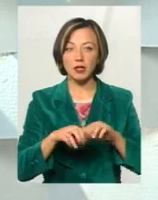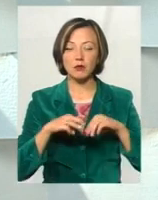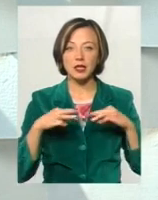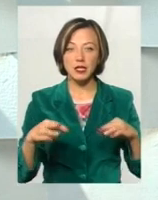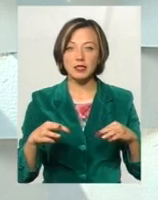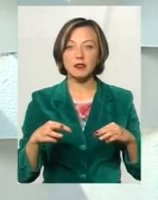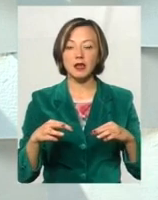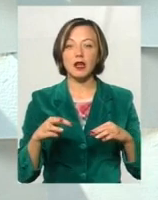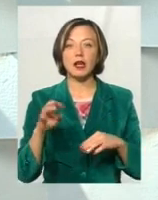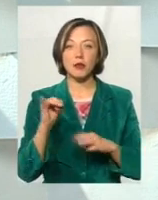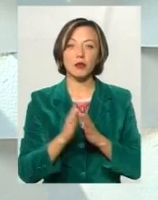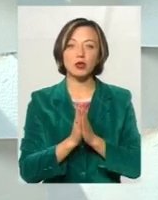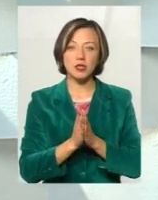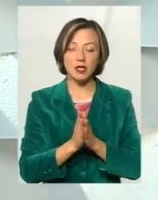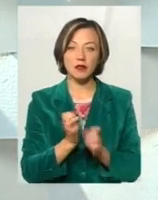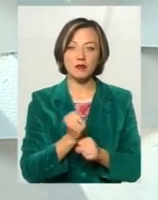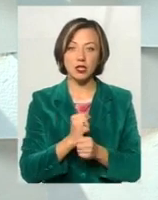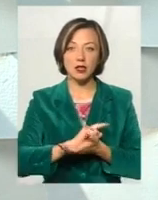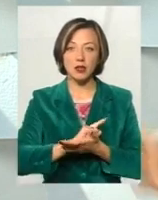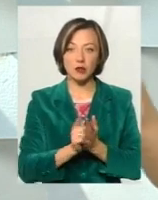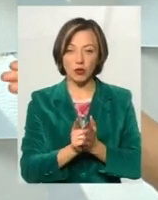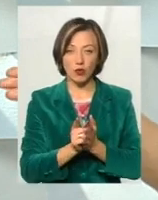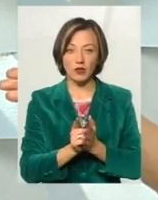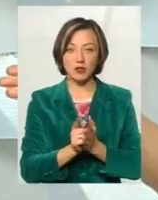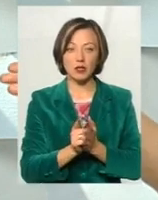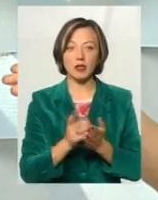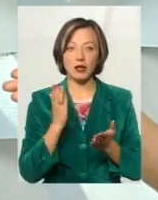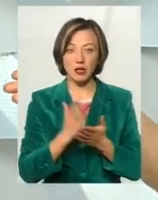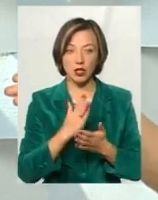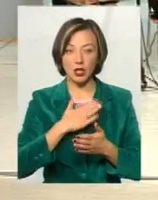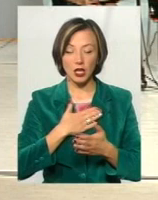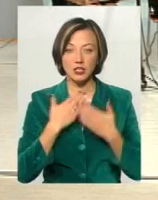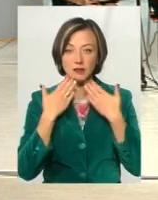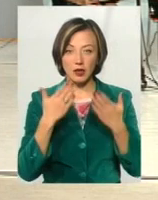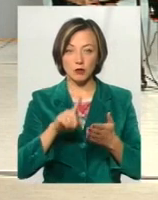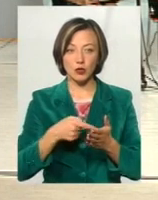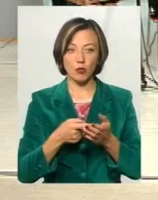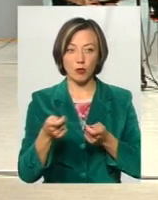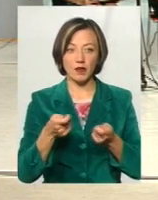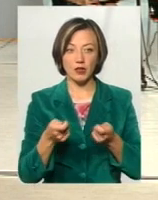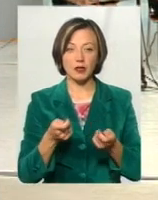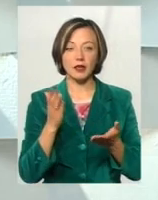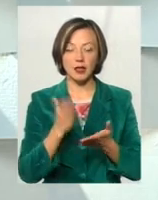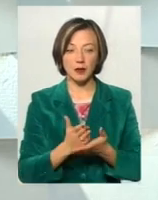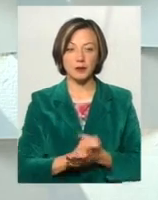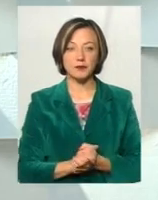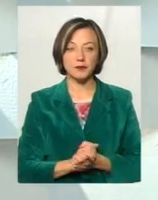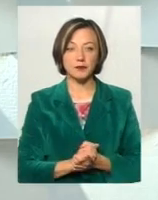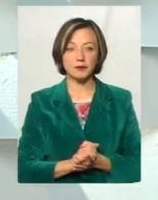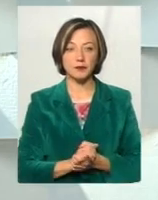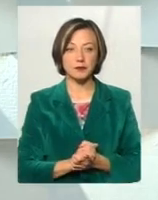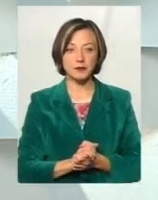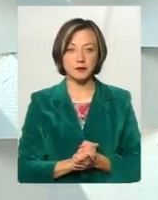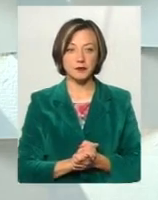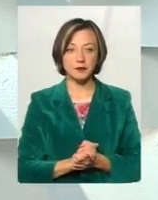міністрів, зазначили і просили вжити негайних термінових. Є наше звернення в міському управлінні? Так. Є. Тепер, тому що ми